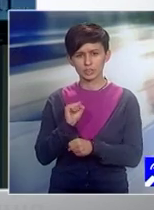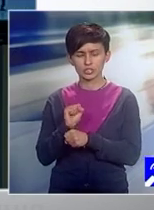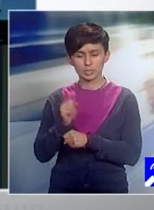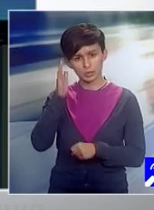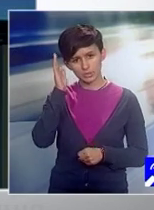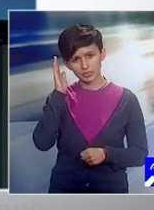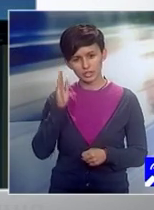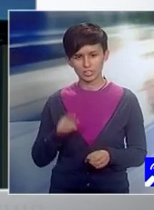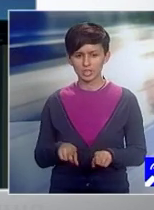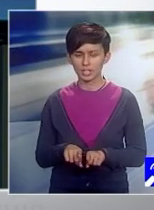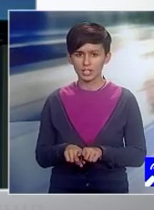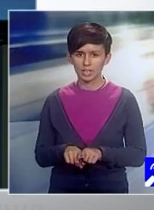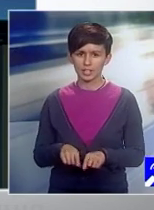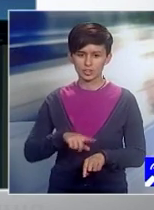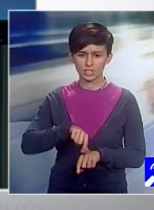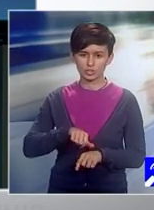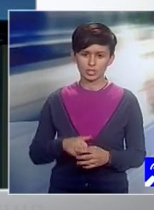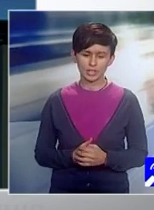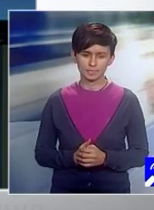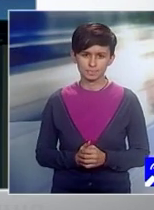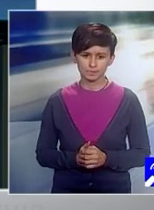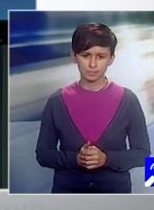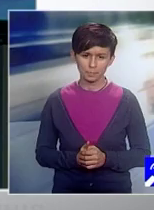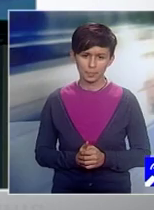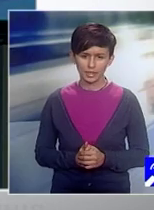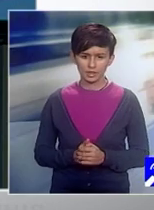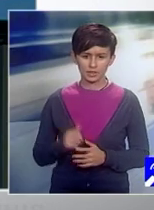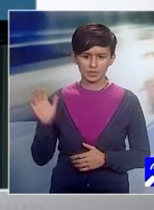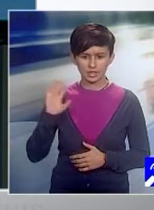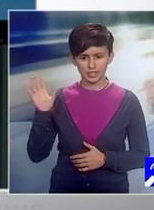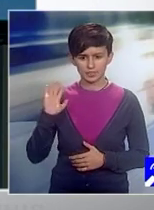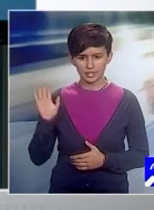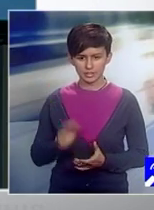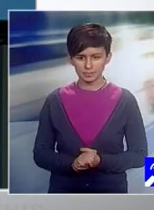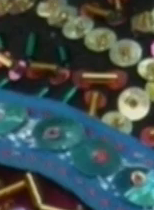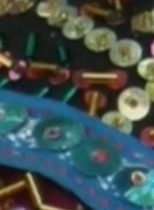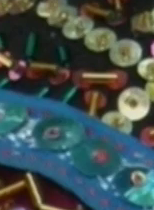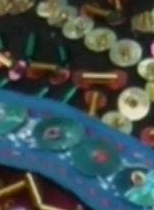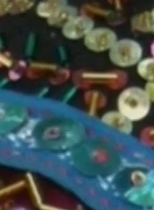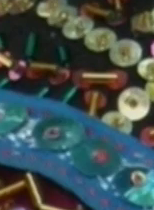obicei, la aceeași oră. Sunt Maria Cinar-Giga și vă doresc toate cele bune!